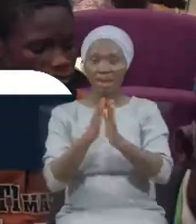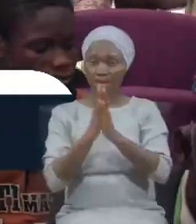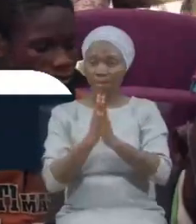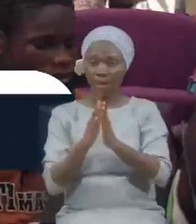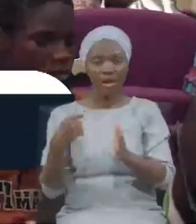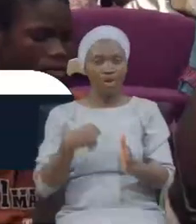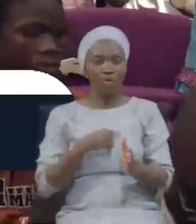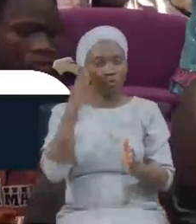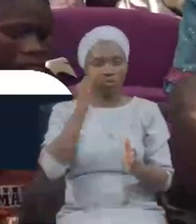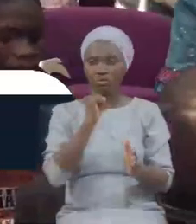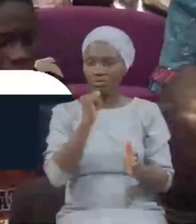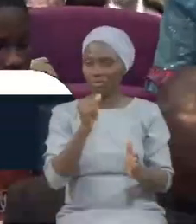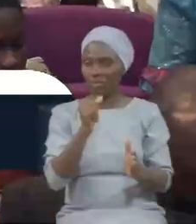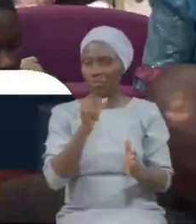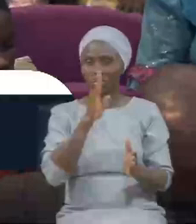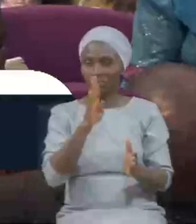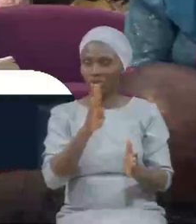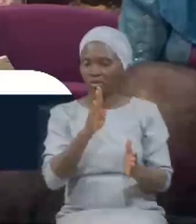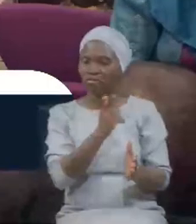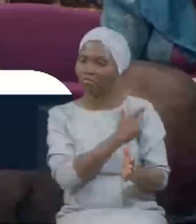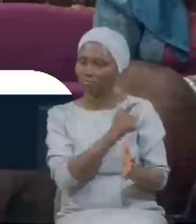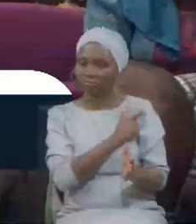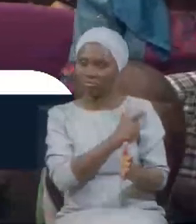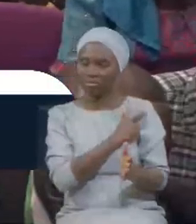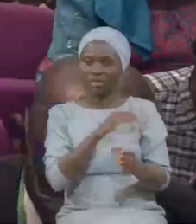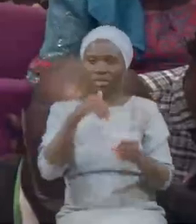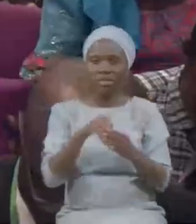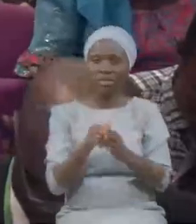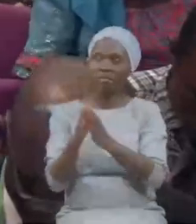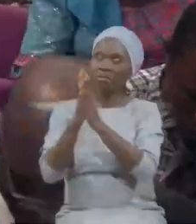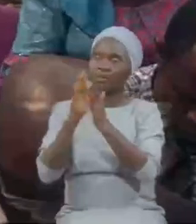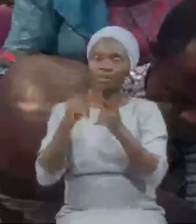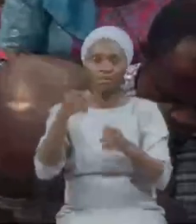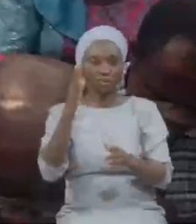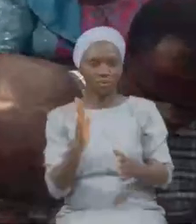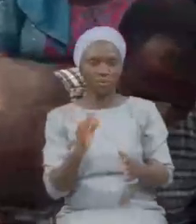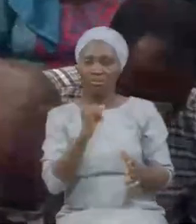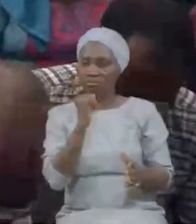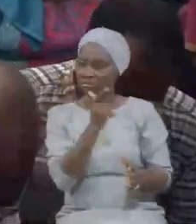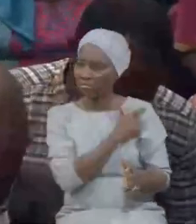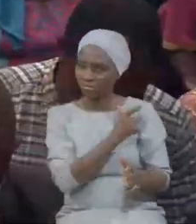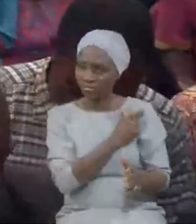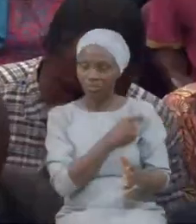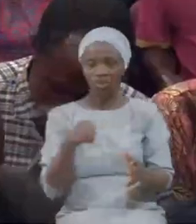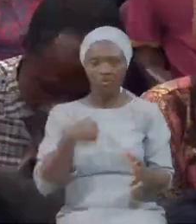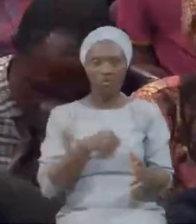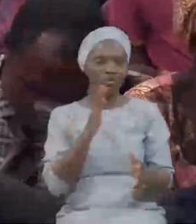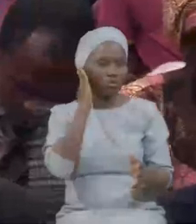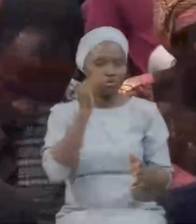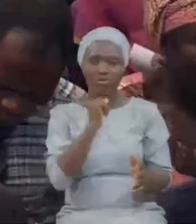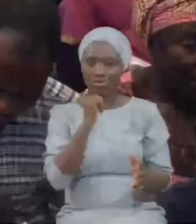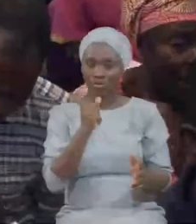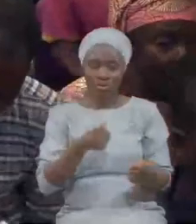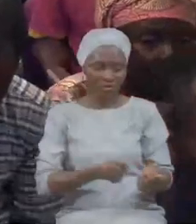que nous ne devons pas nous relâcher dans la prière en cherchant la face du Seigneur. Nous ne devons pas nous relâcher, nous ne devons